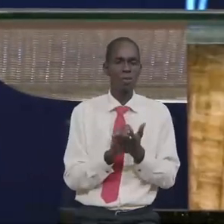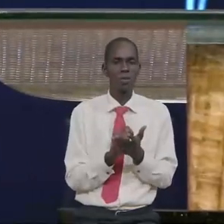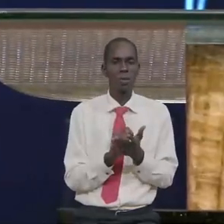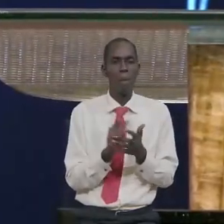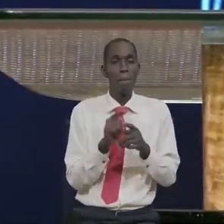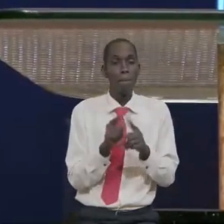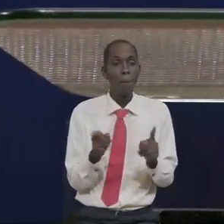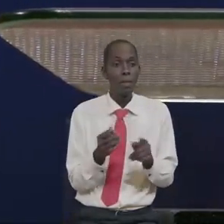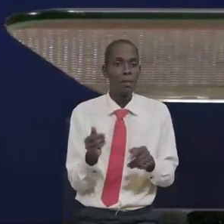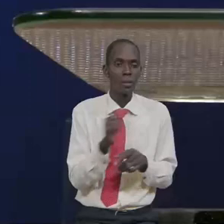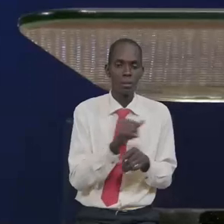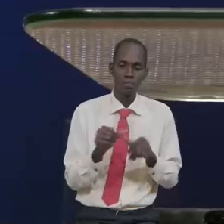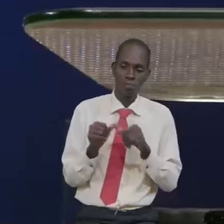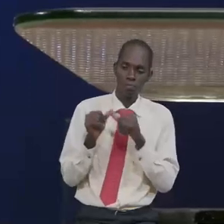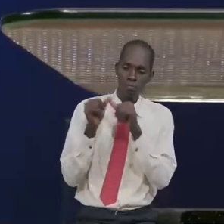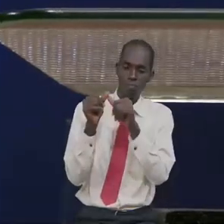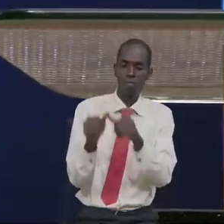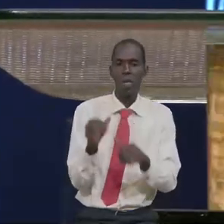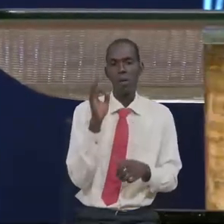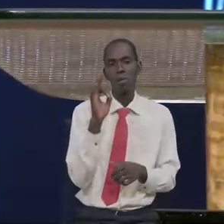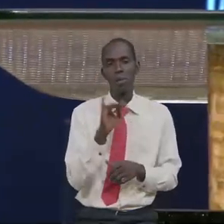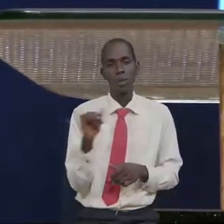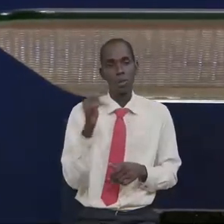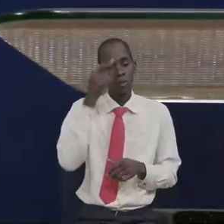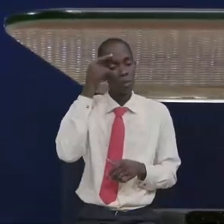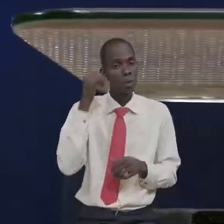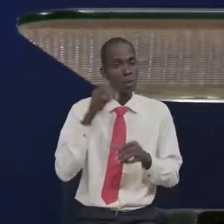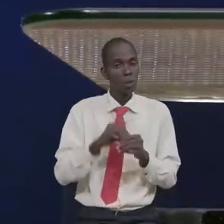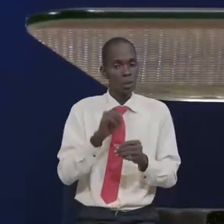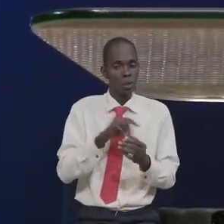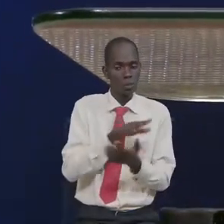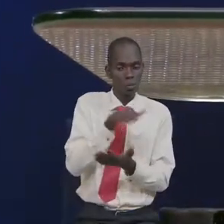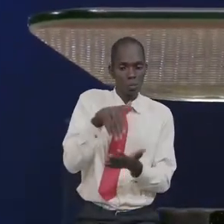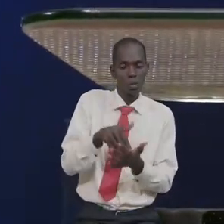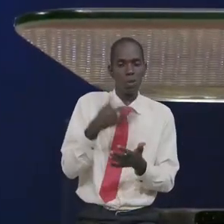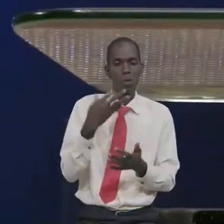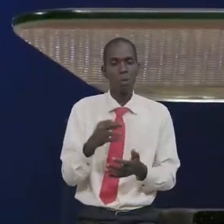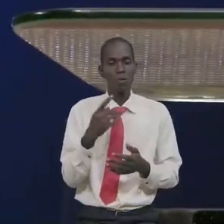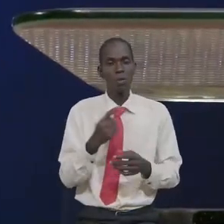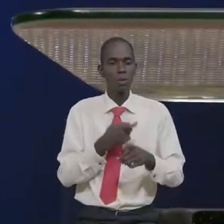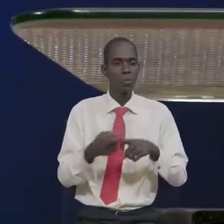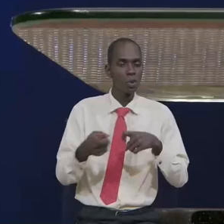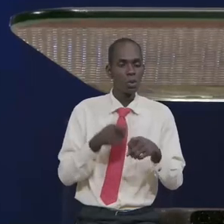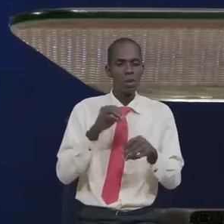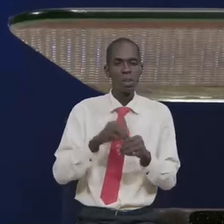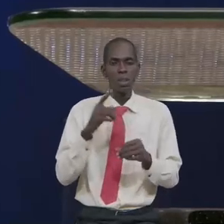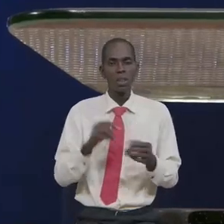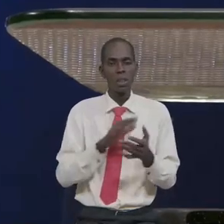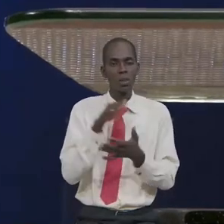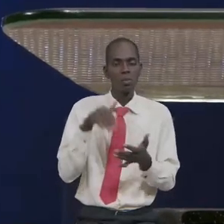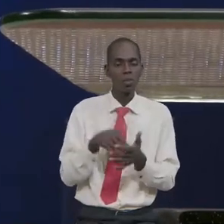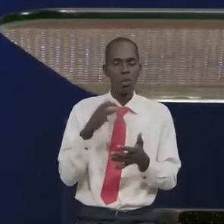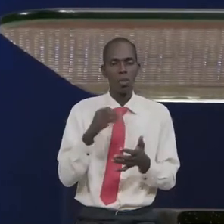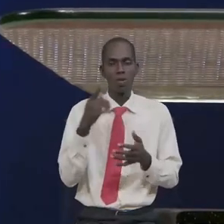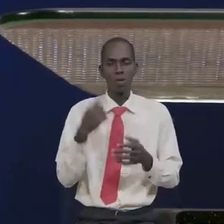il continuait de prêcher, parce que au sein de la persécution, au sein de la